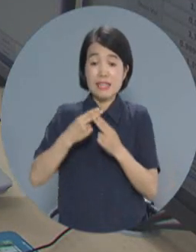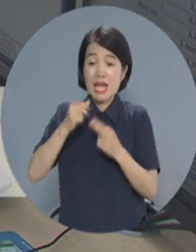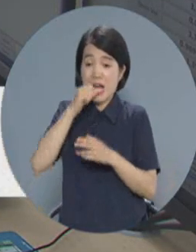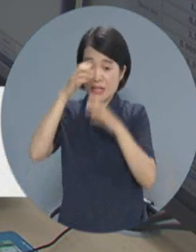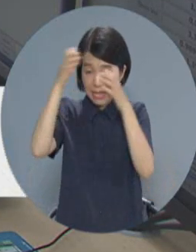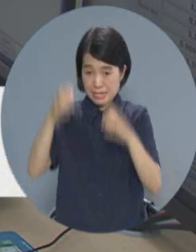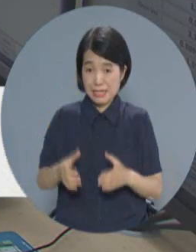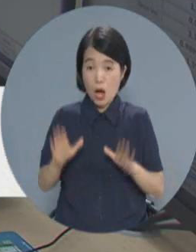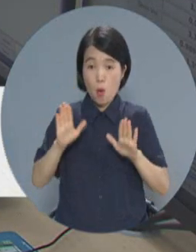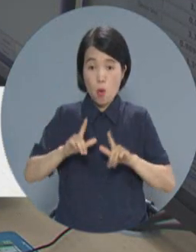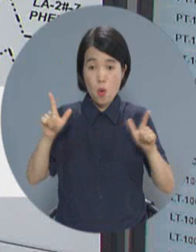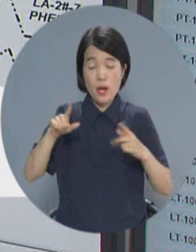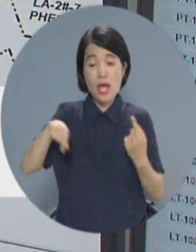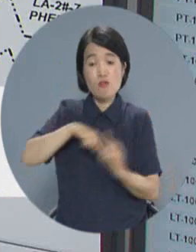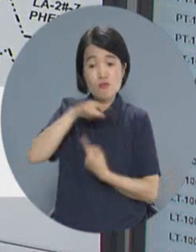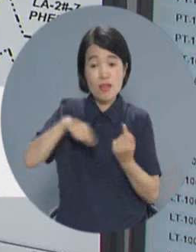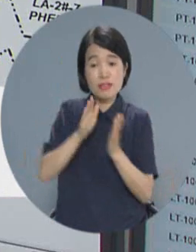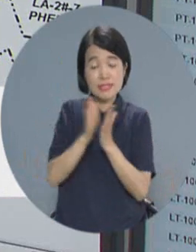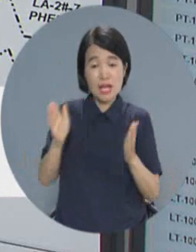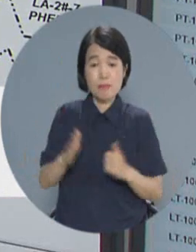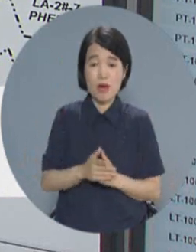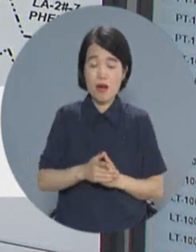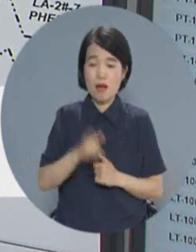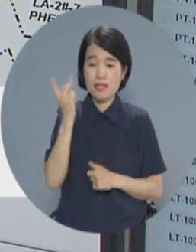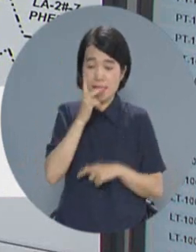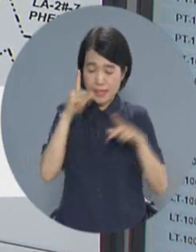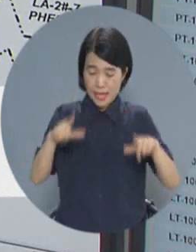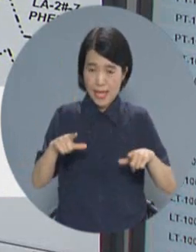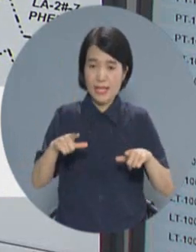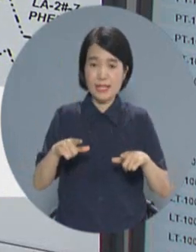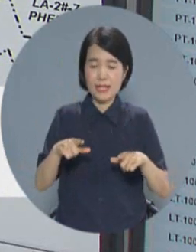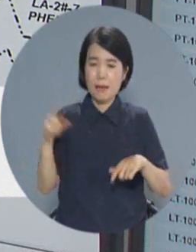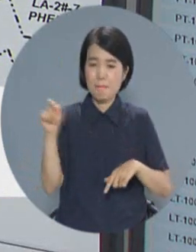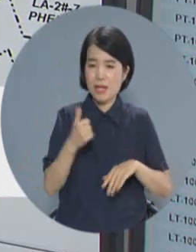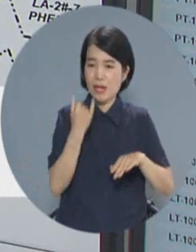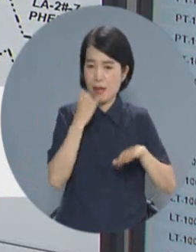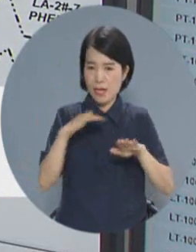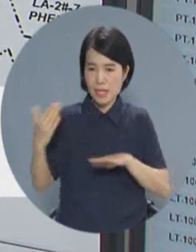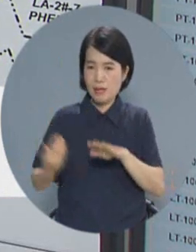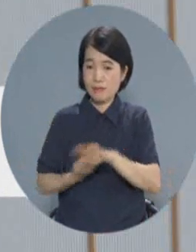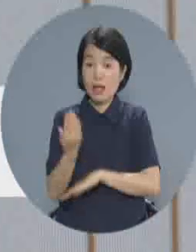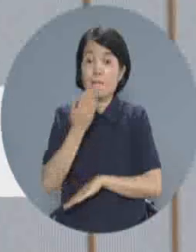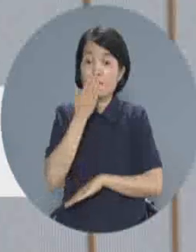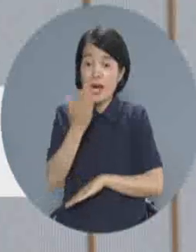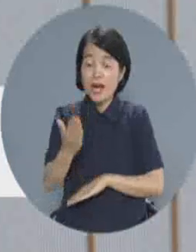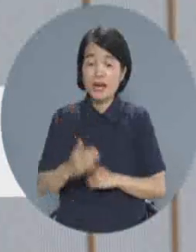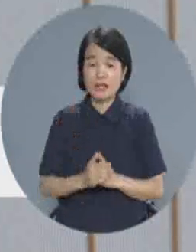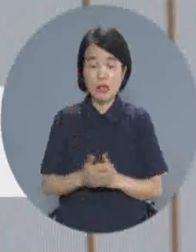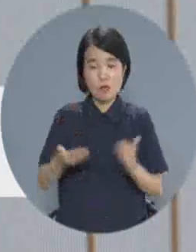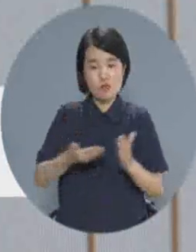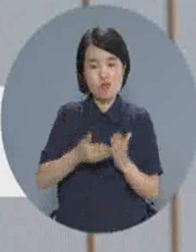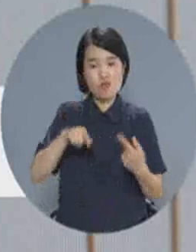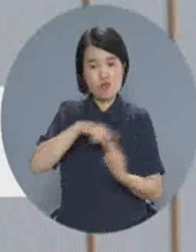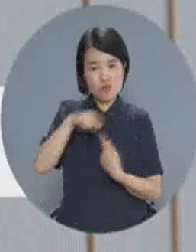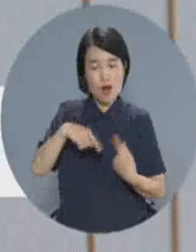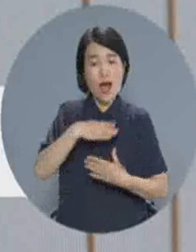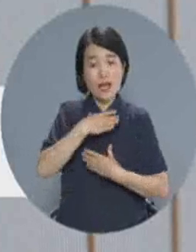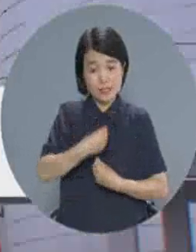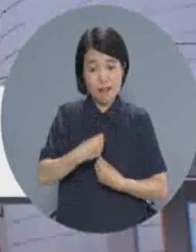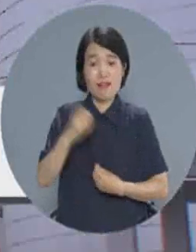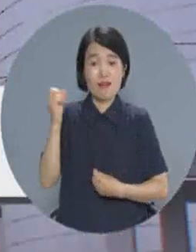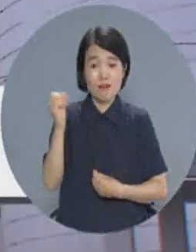연내 본격 운영을 시작하면 여수산단 내 석유화학 제품에 대한 빠른 해상 운송을 돕고 부두 운영의 안정성